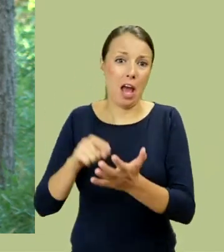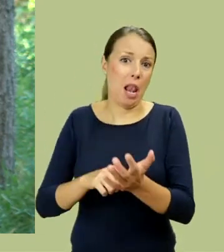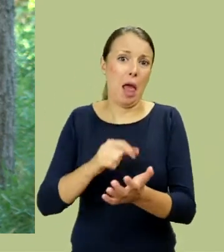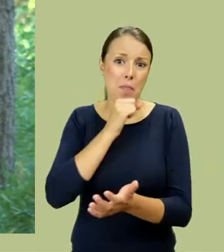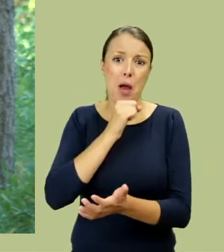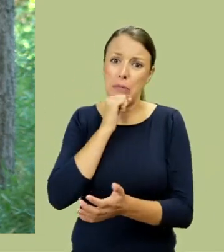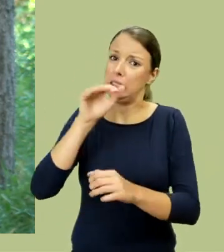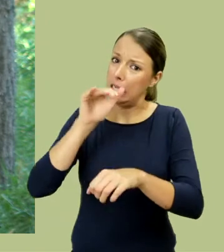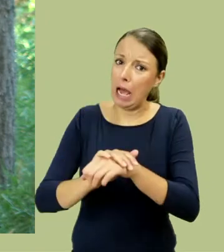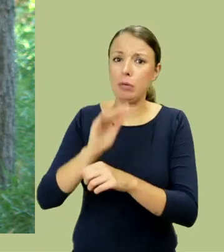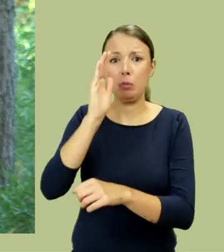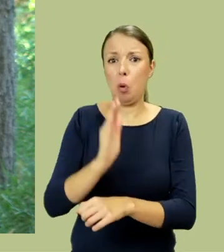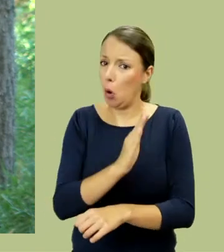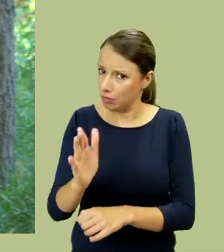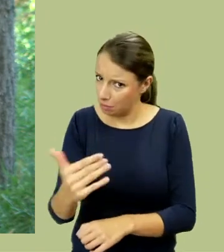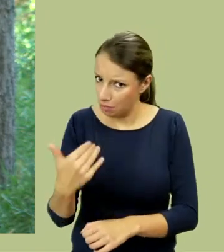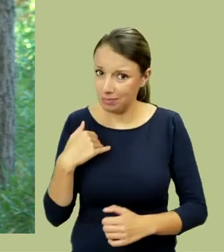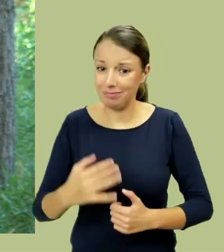tą Olę